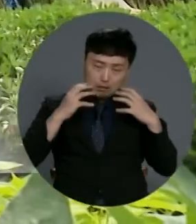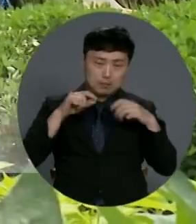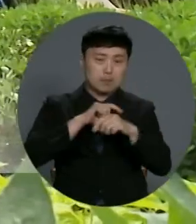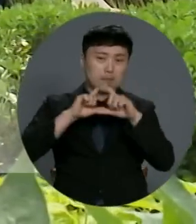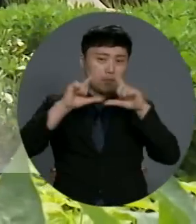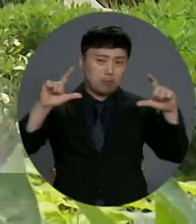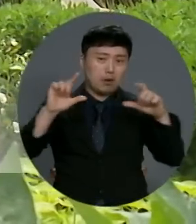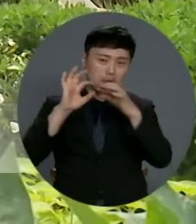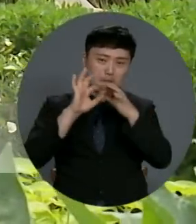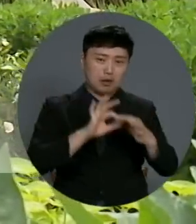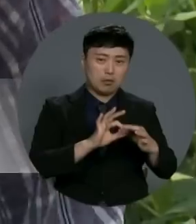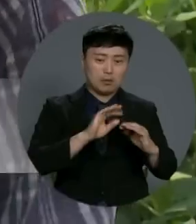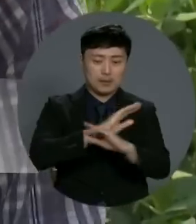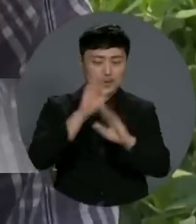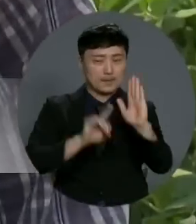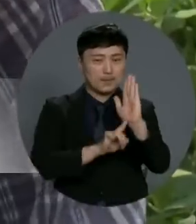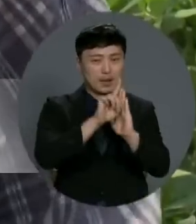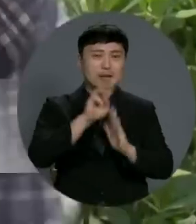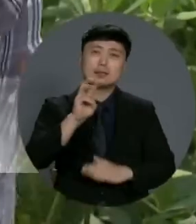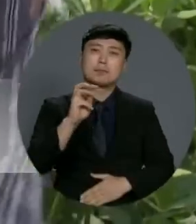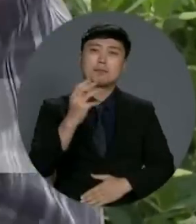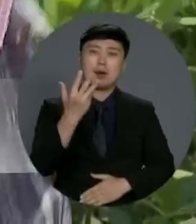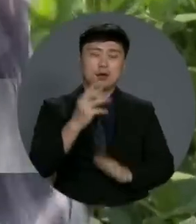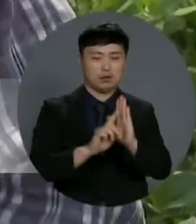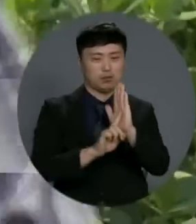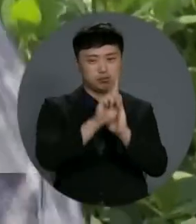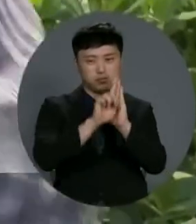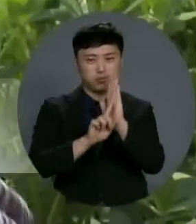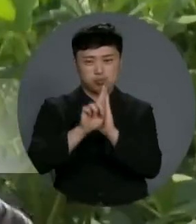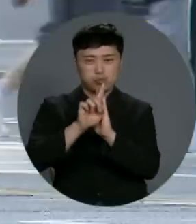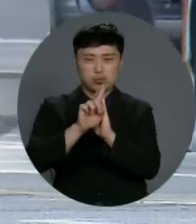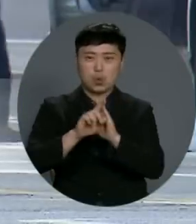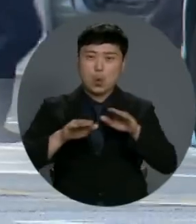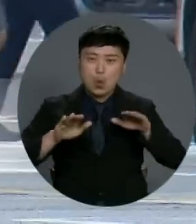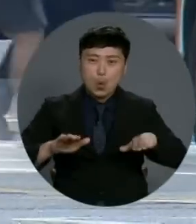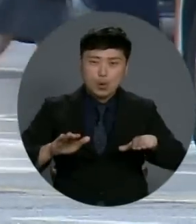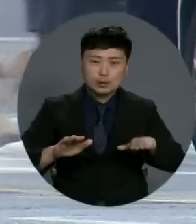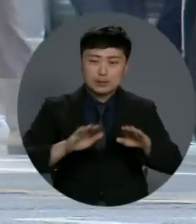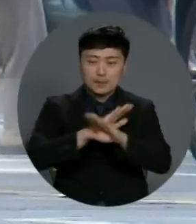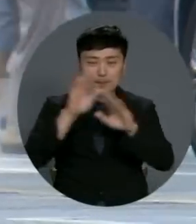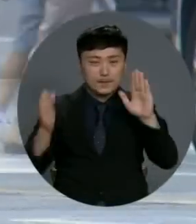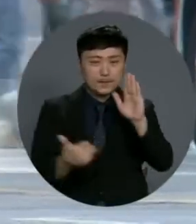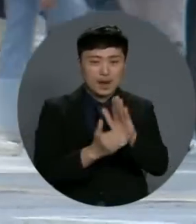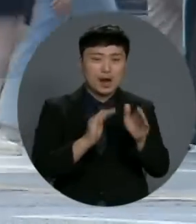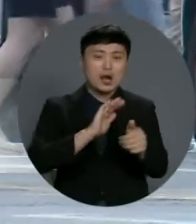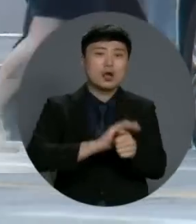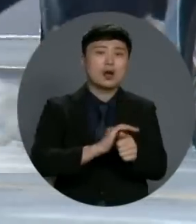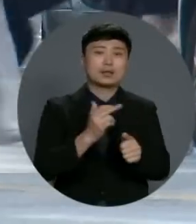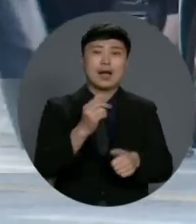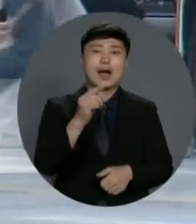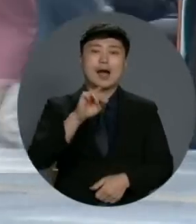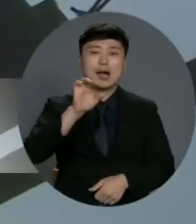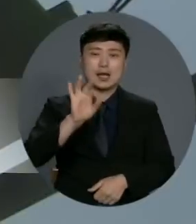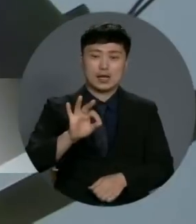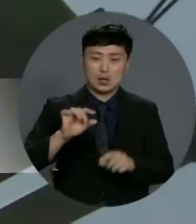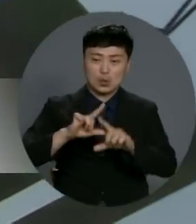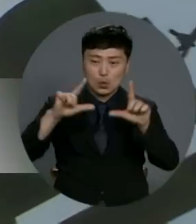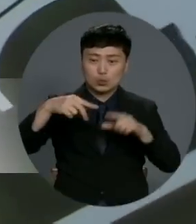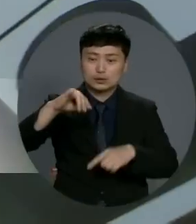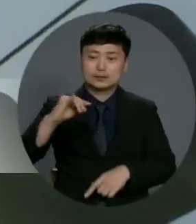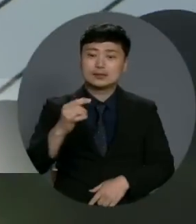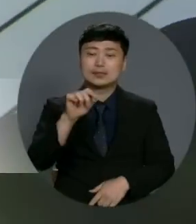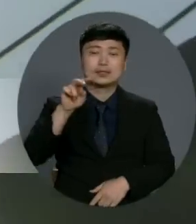가운데 낮 기온은 38도 가까이 오르고 있습니다. 오늘 낮 최고 기온은 경산 하양과 대구 동구